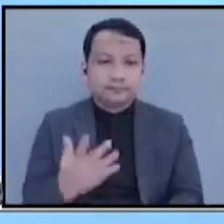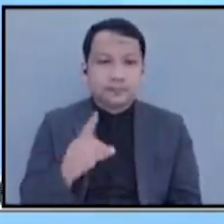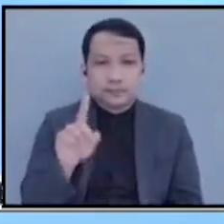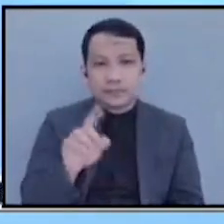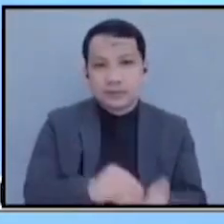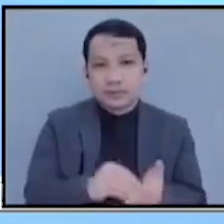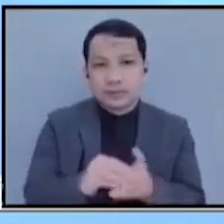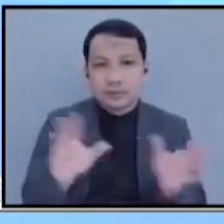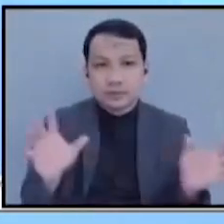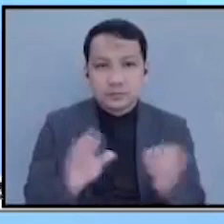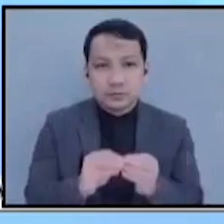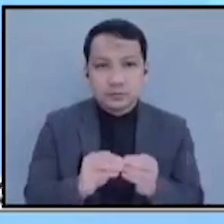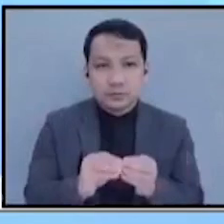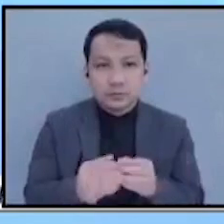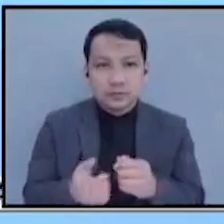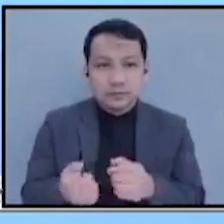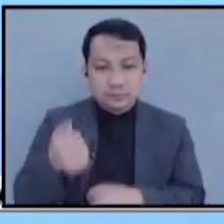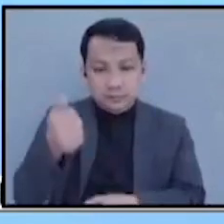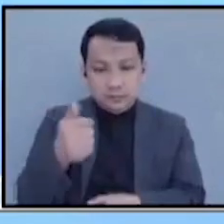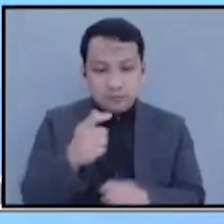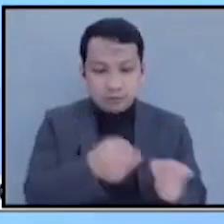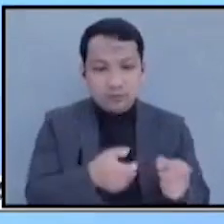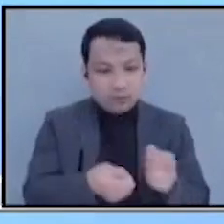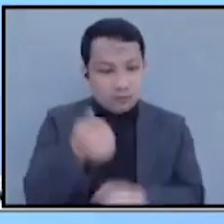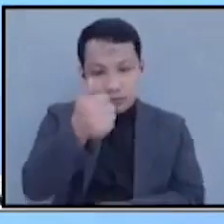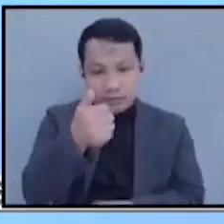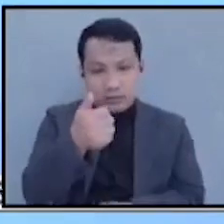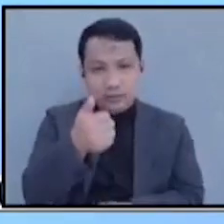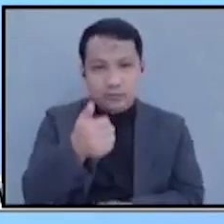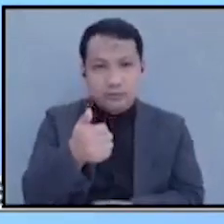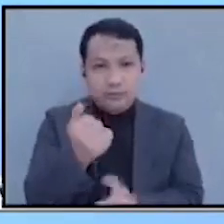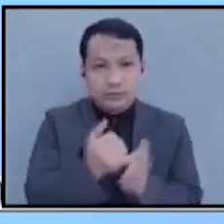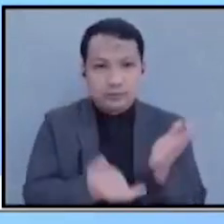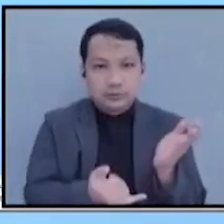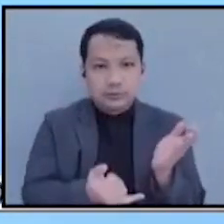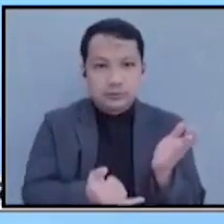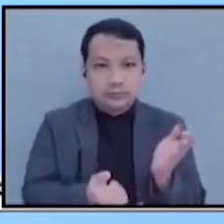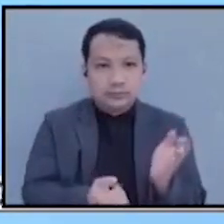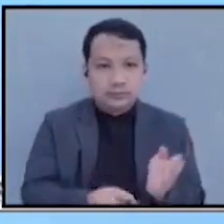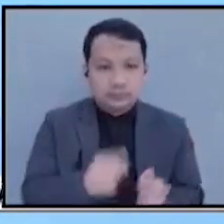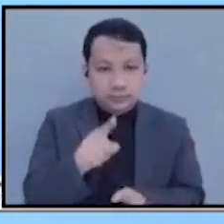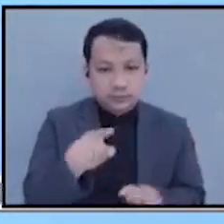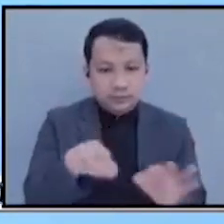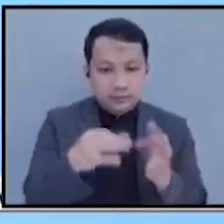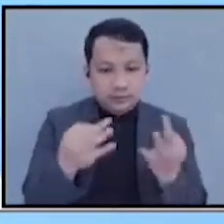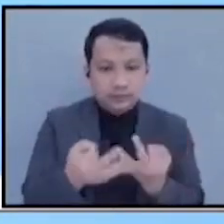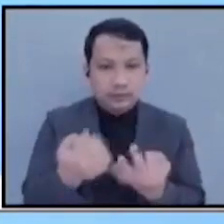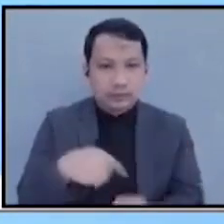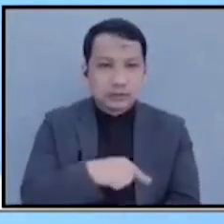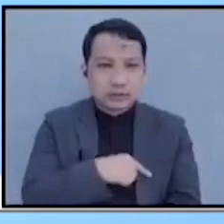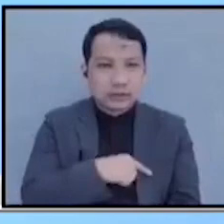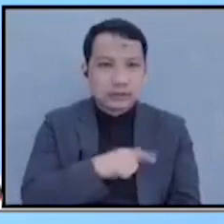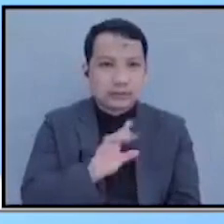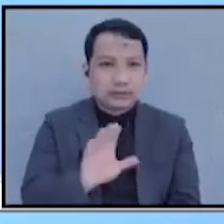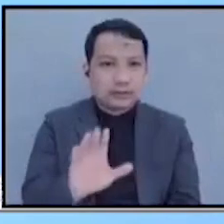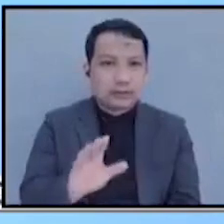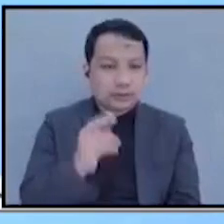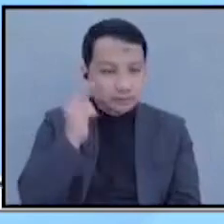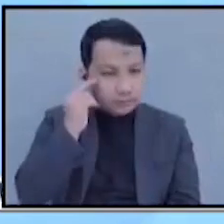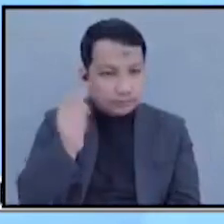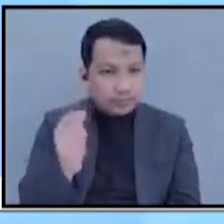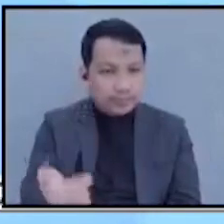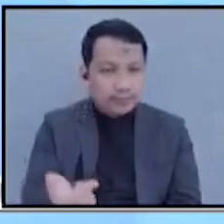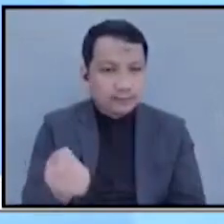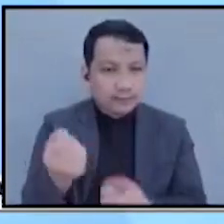ang naiuwi ng grand champion para sa kanyang obrang Isang Pamilya Tayo. May detalye si Noel Talakay. Rise and shine, Noel!